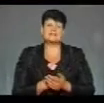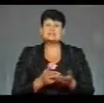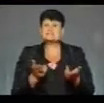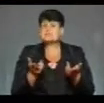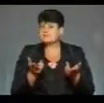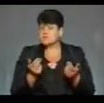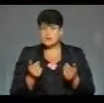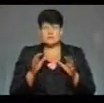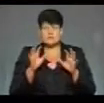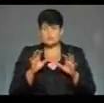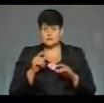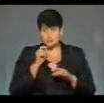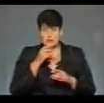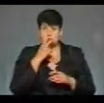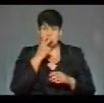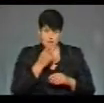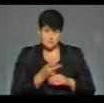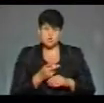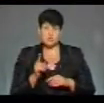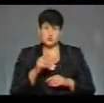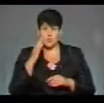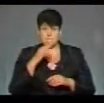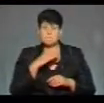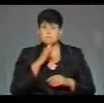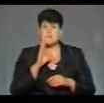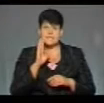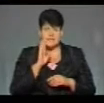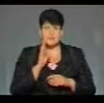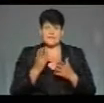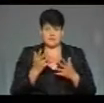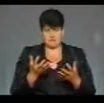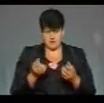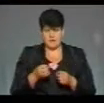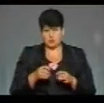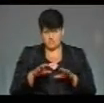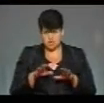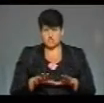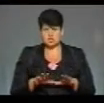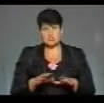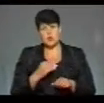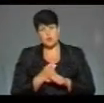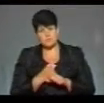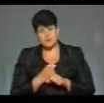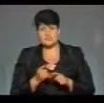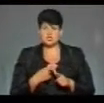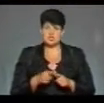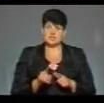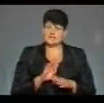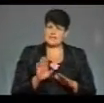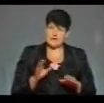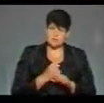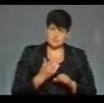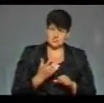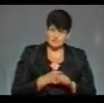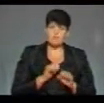Звичайно, законодавство України передбачає, що батьки, які остаточно приймають рішення, чи робити щеплення, чи ні,